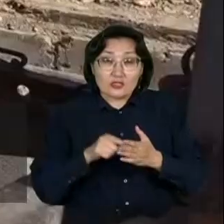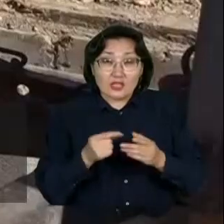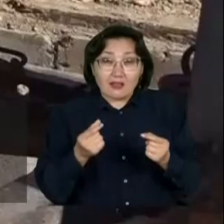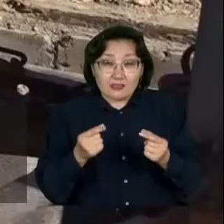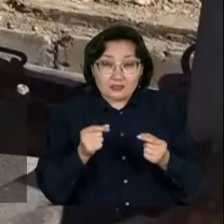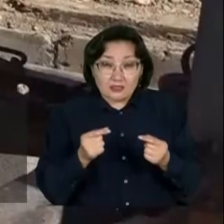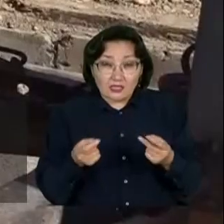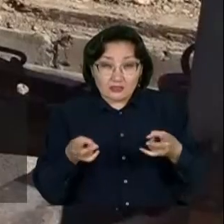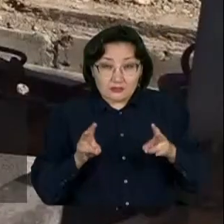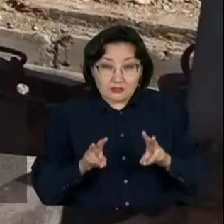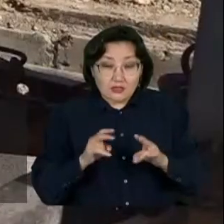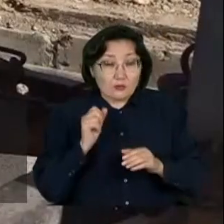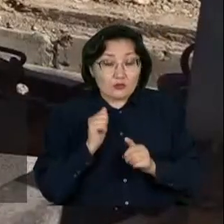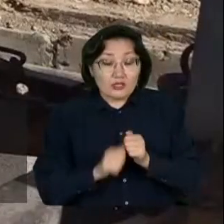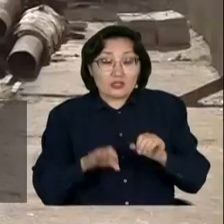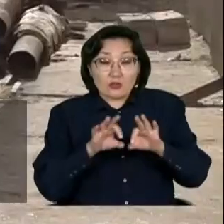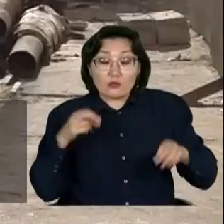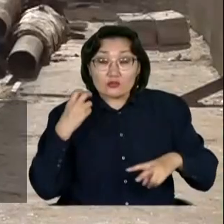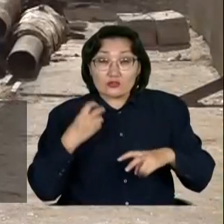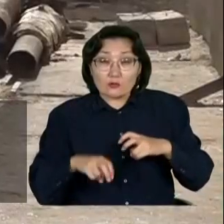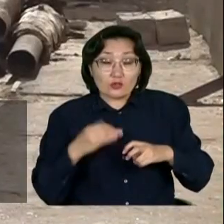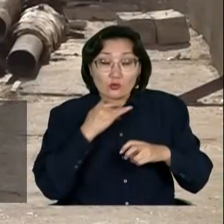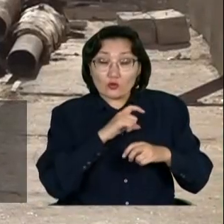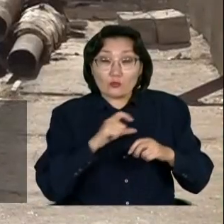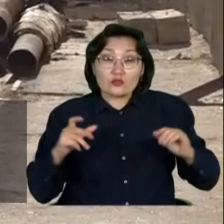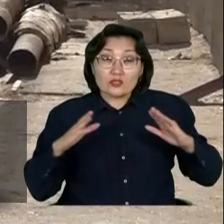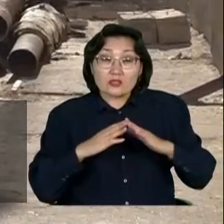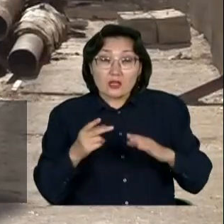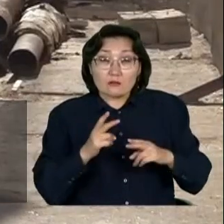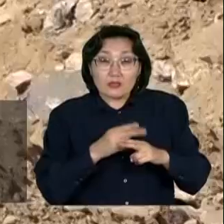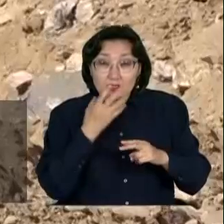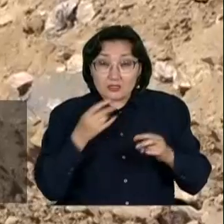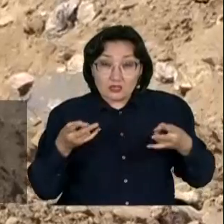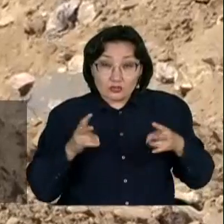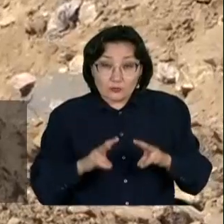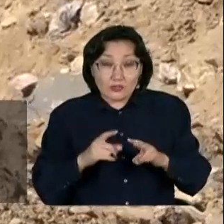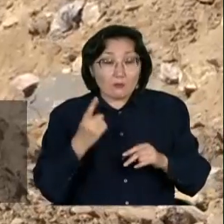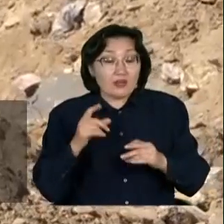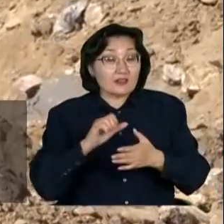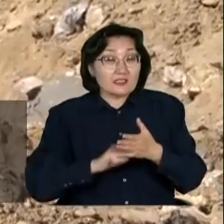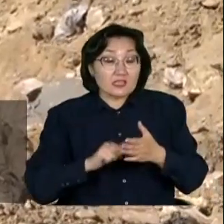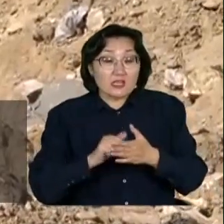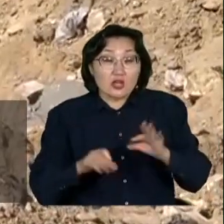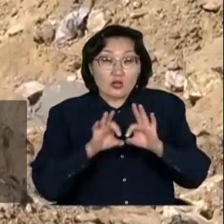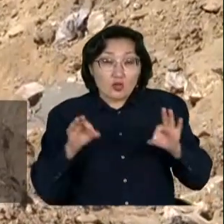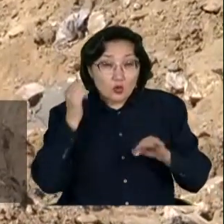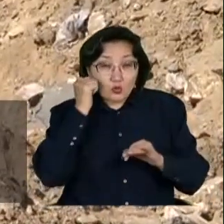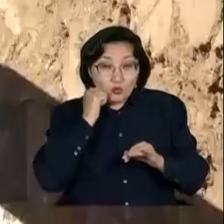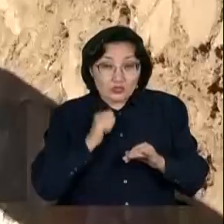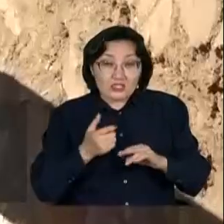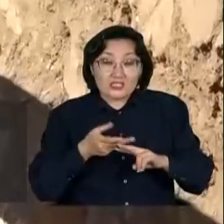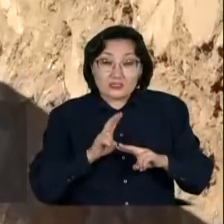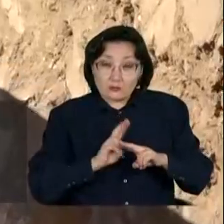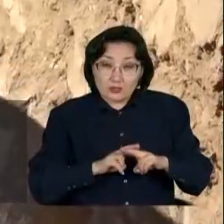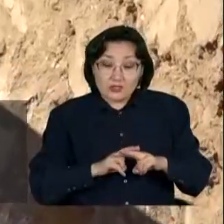қалған жасырын емес. Әр жерден құбырлар жарылып, көп қабатты үйлер жылусыз қалып жатты. Оған бір ғана себеп желінің тозығы жеткендігі.